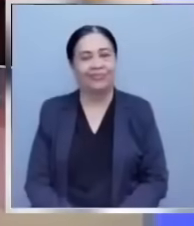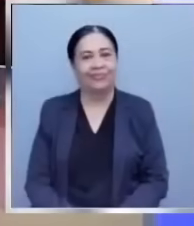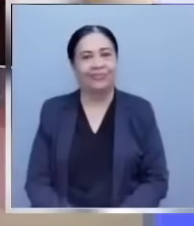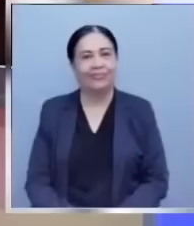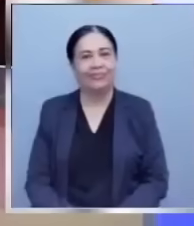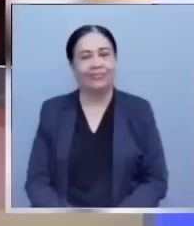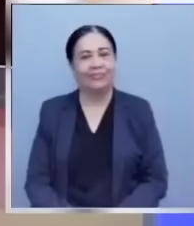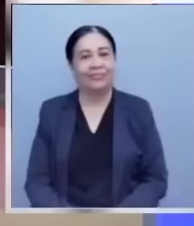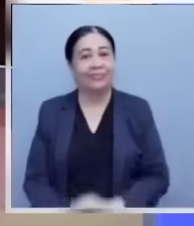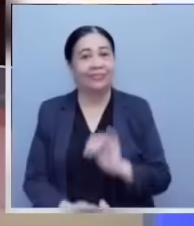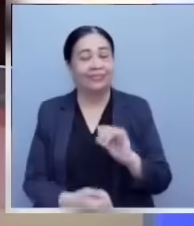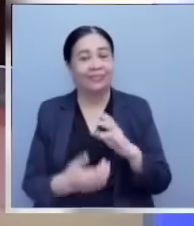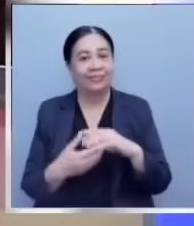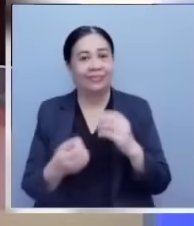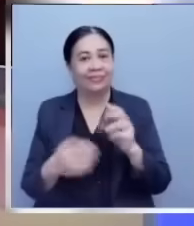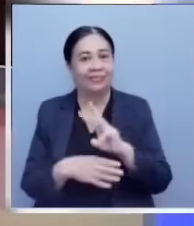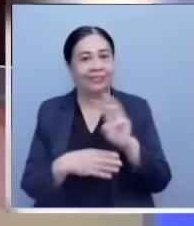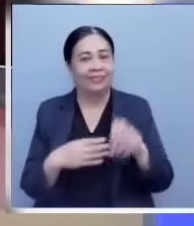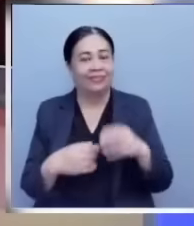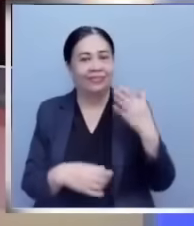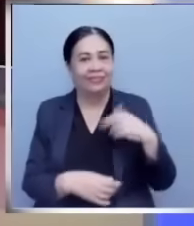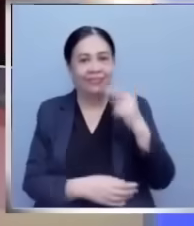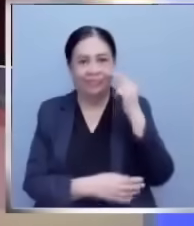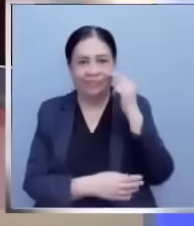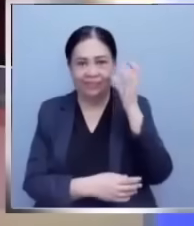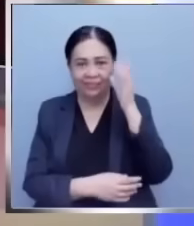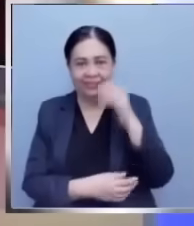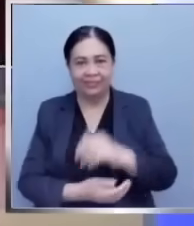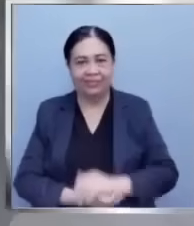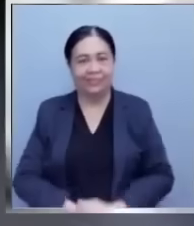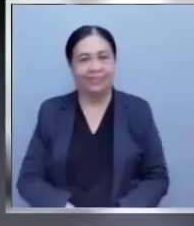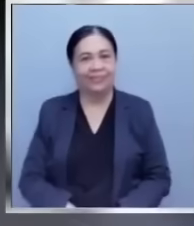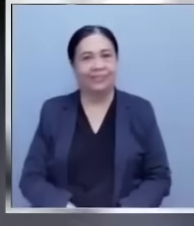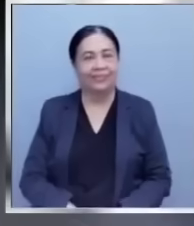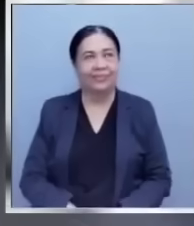And that's my chika this weekend. Ako po si Nelson Canlas. Pia, Ivan?